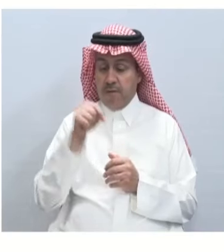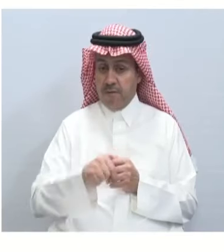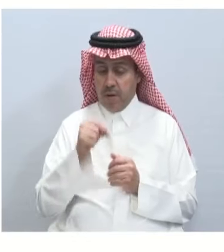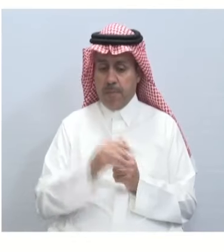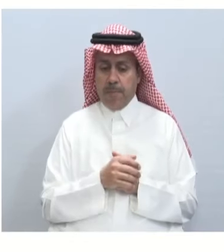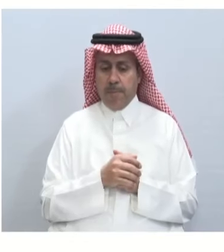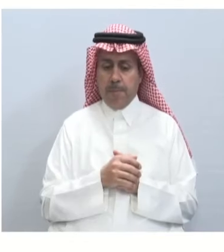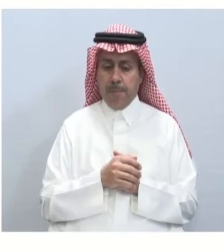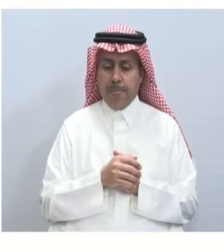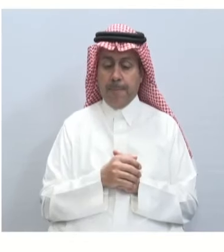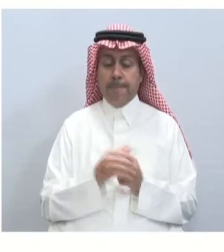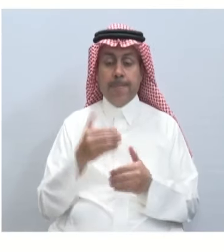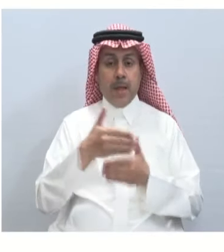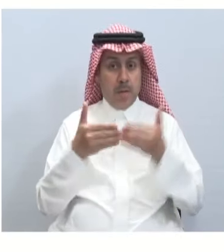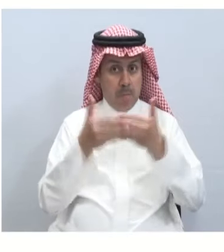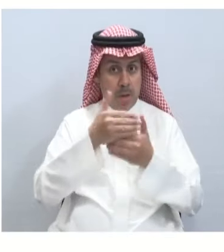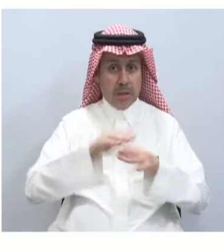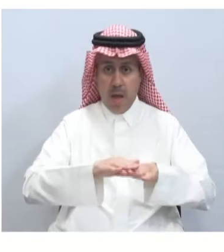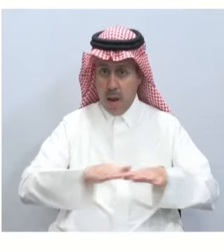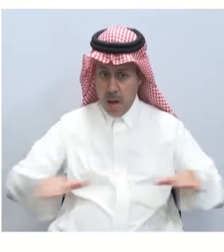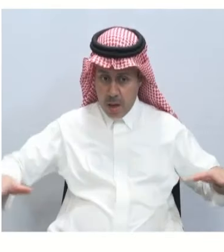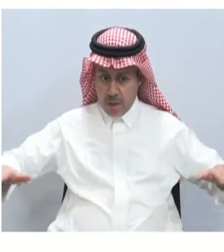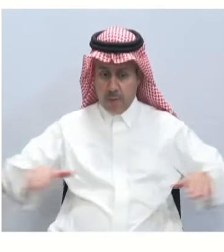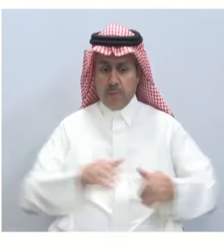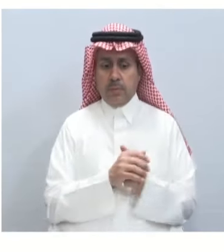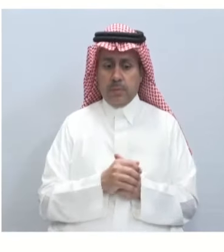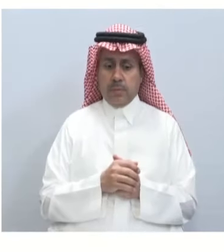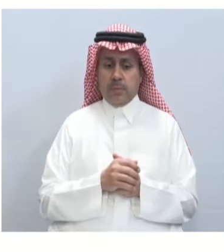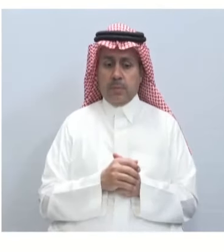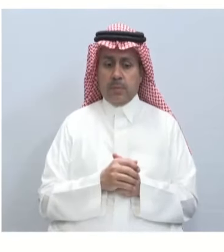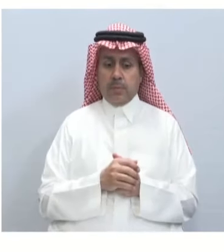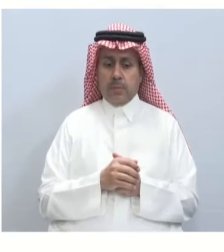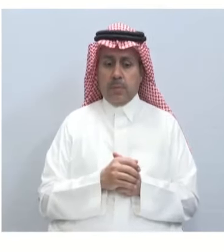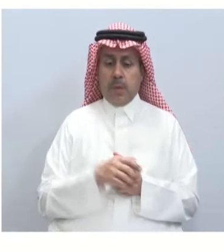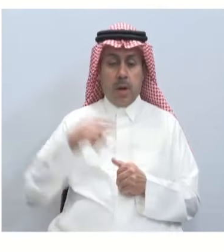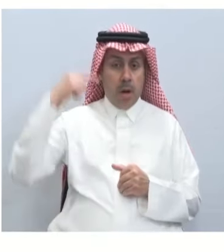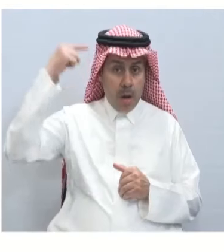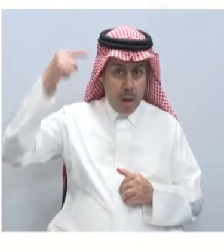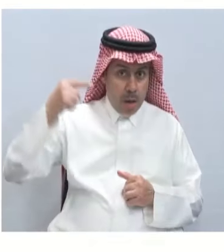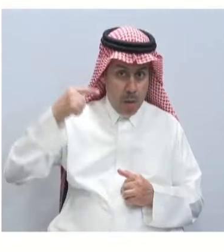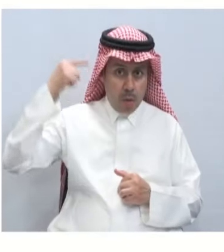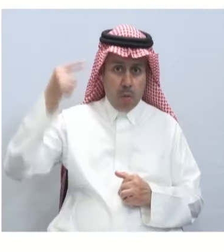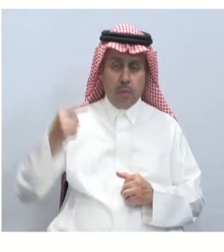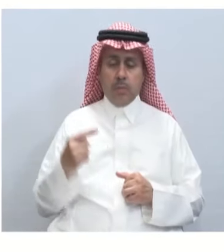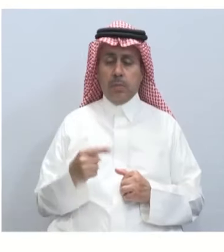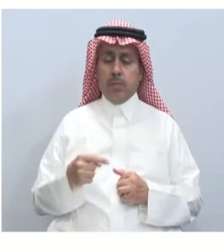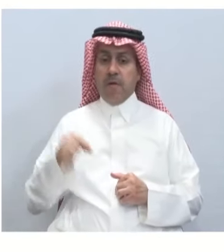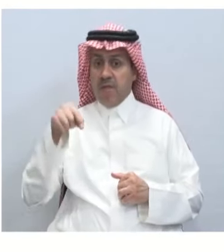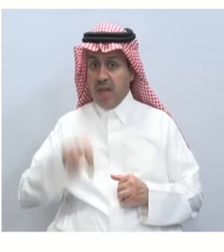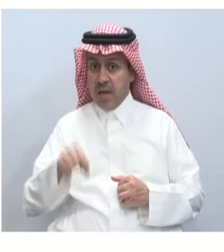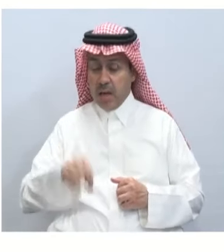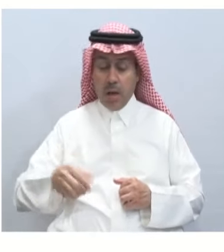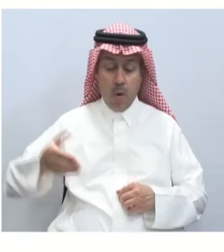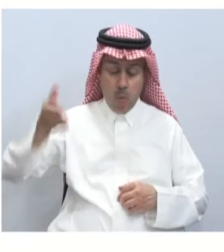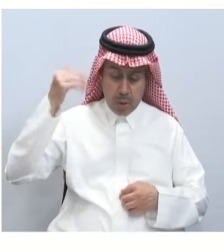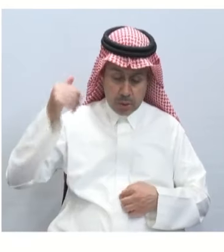من عماره الارض اذا لاحظوا بارك الله فيكم حتى في ذلك الوقت